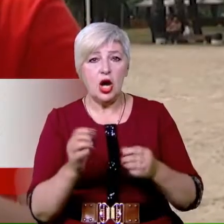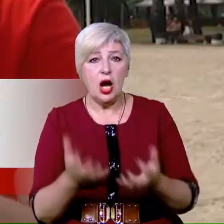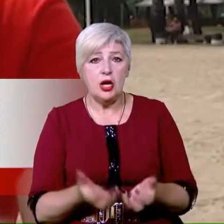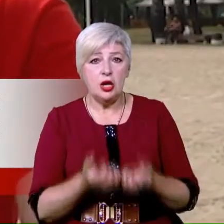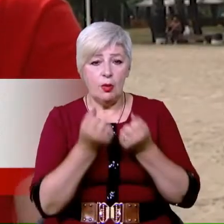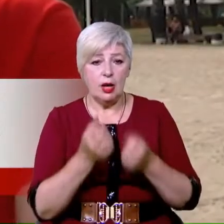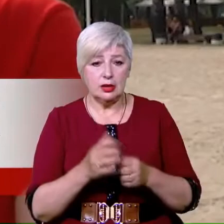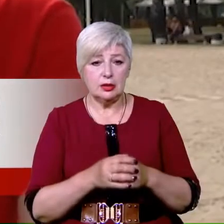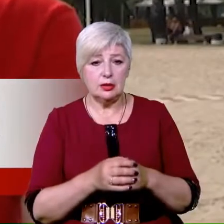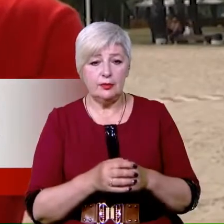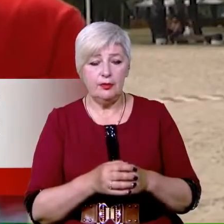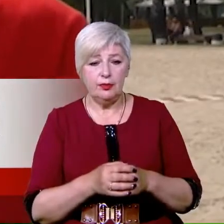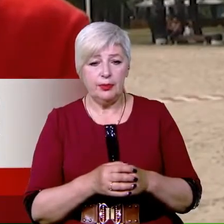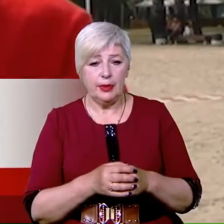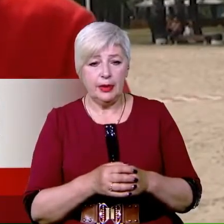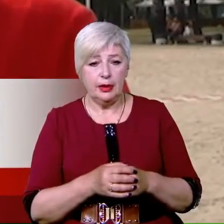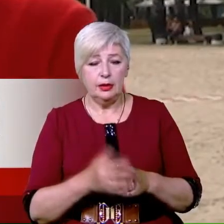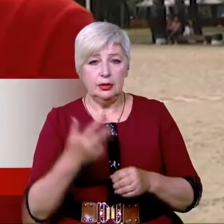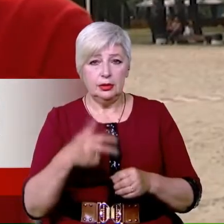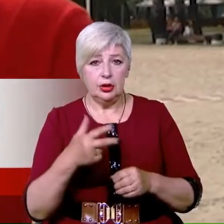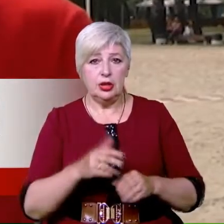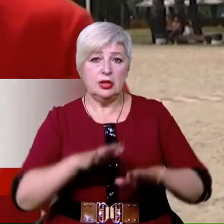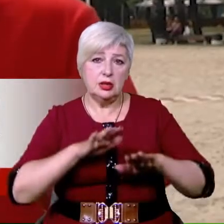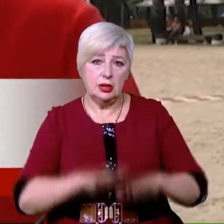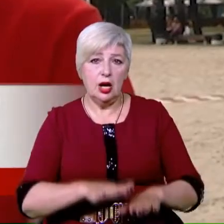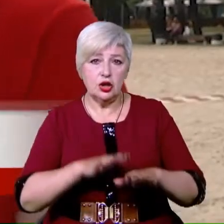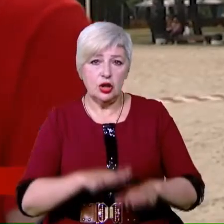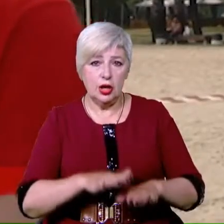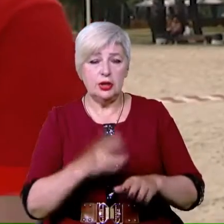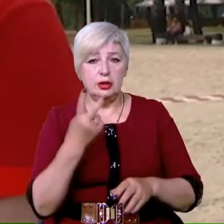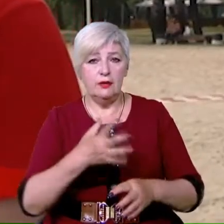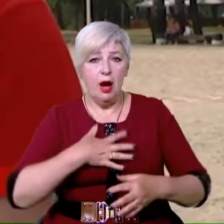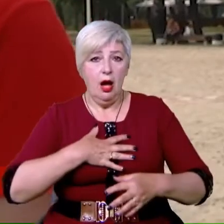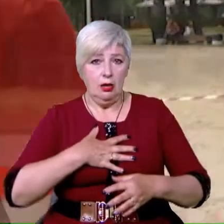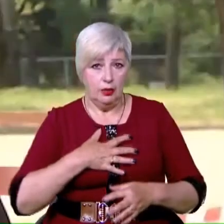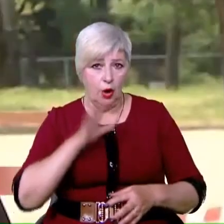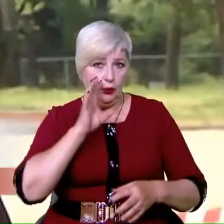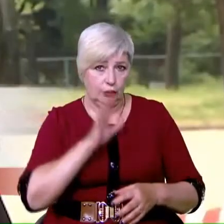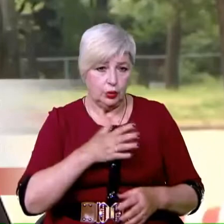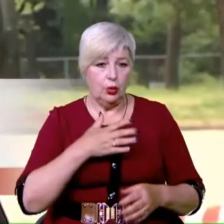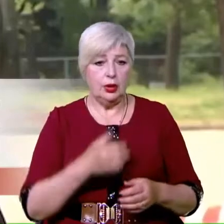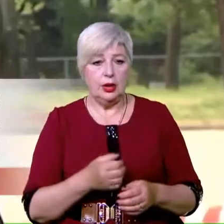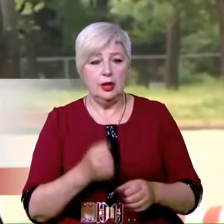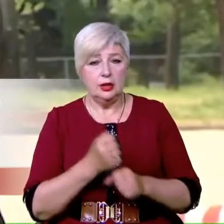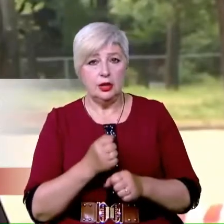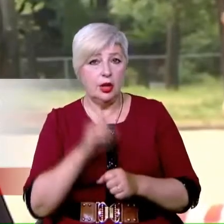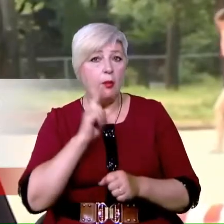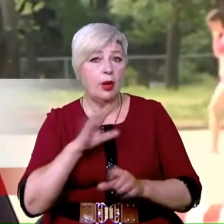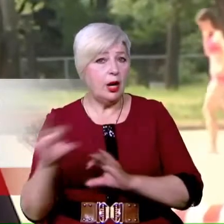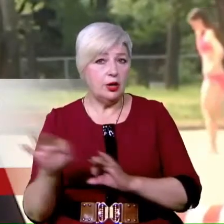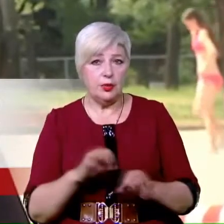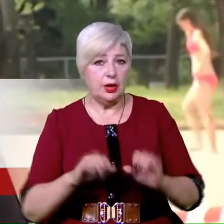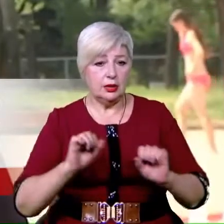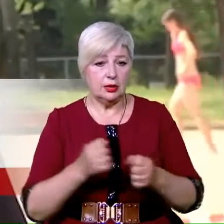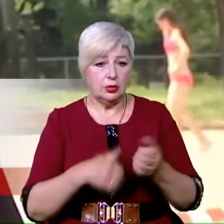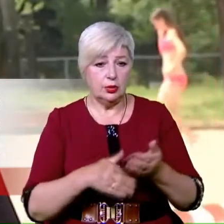это 30 нажатий и 2 вдоха. 30 нажатий и 2 вдоха. Мы это делаем до приезда скорой помощи. Свідомість наших громадян стосовно